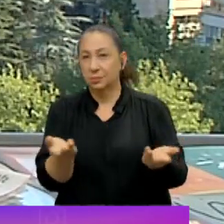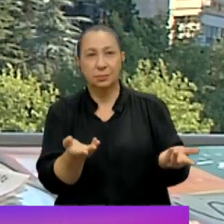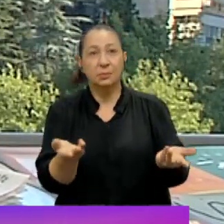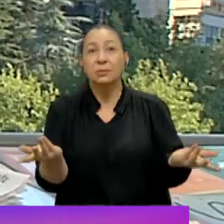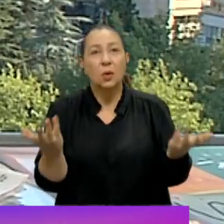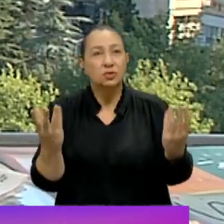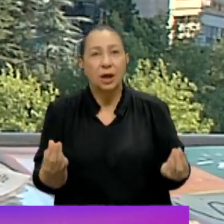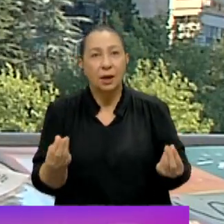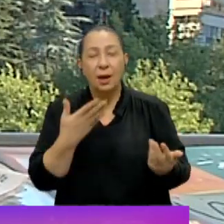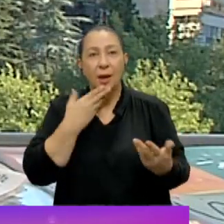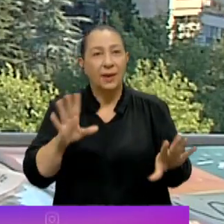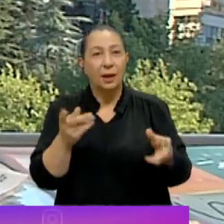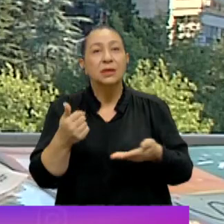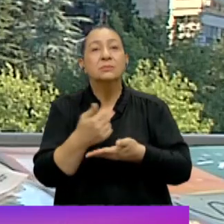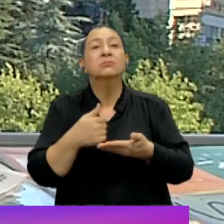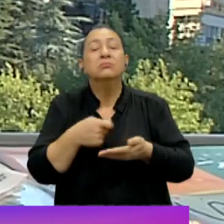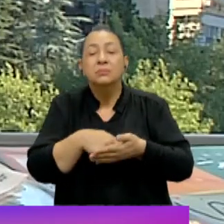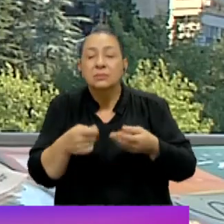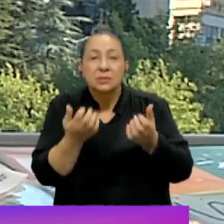olacaktı? Emekliler geçinemiyor.